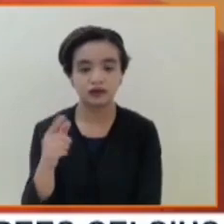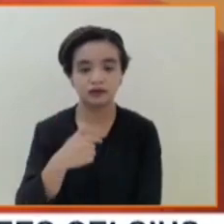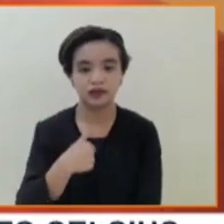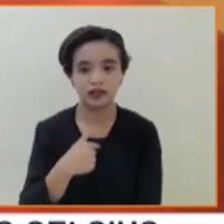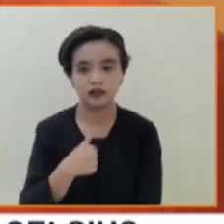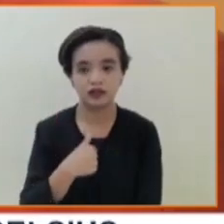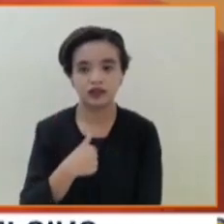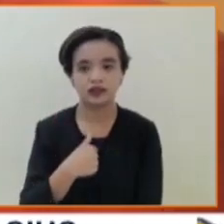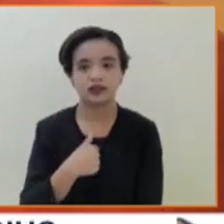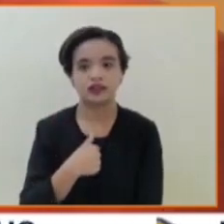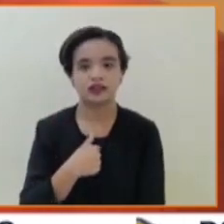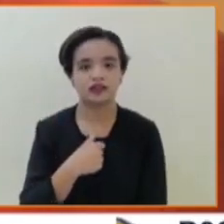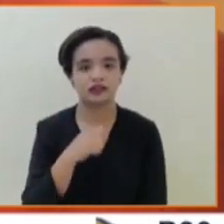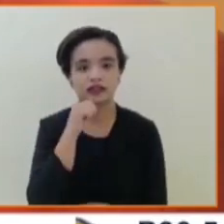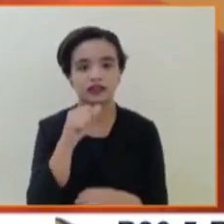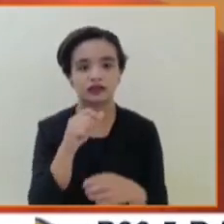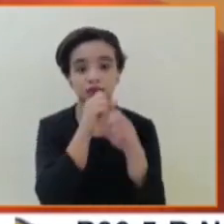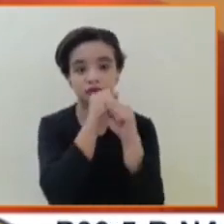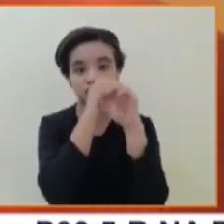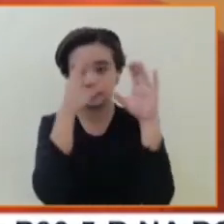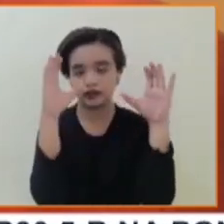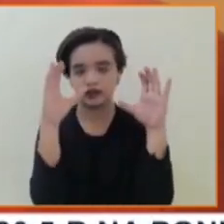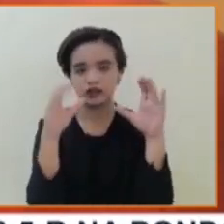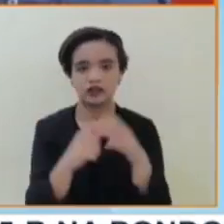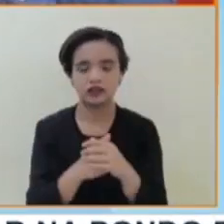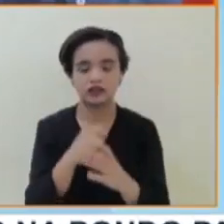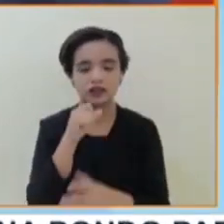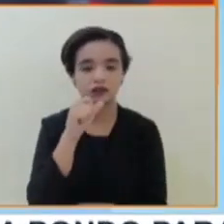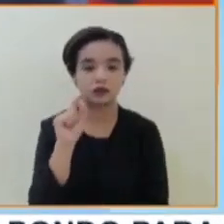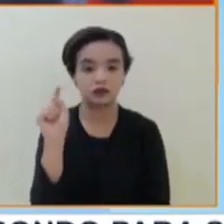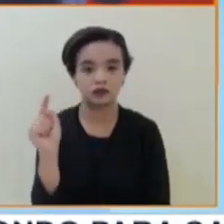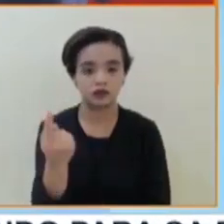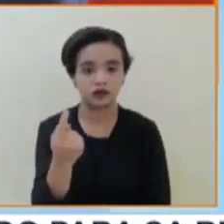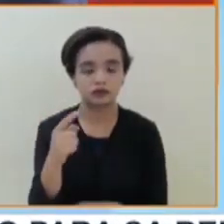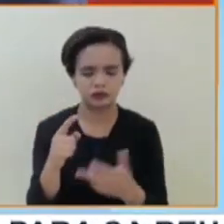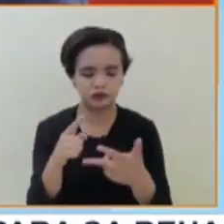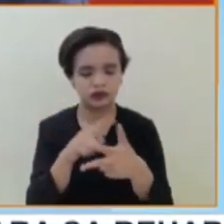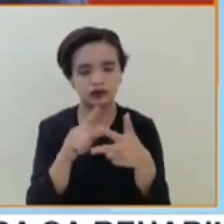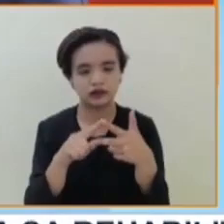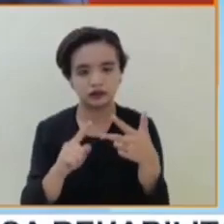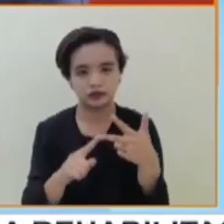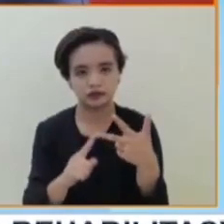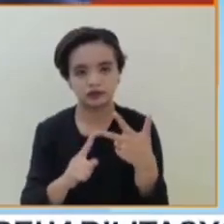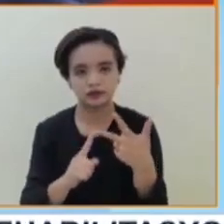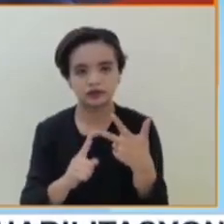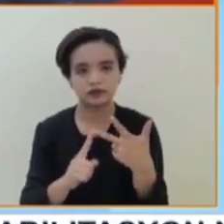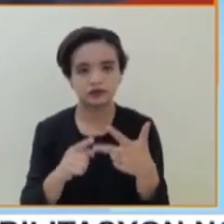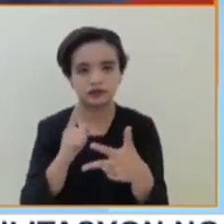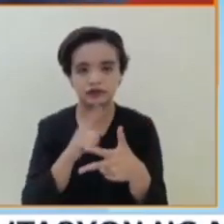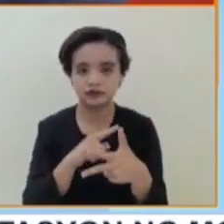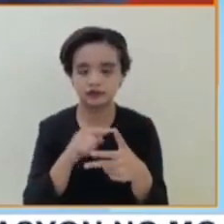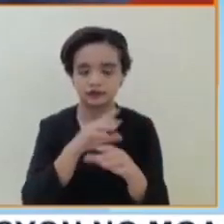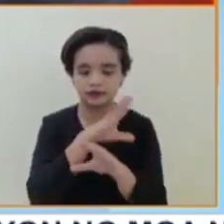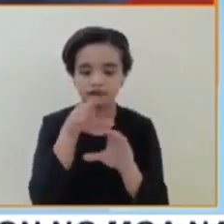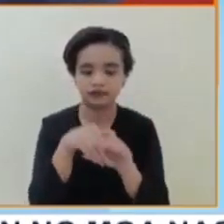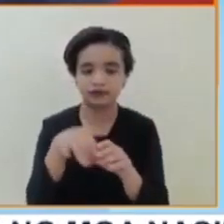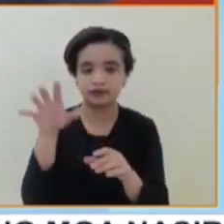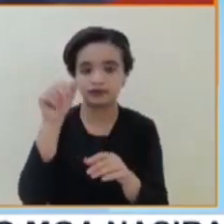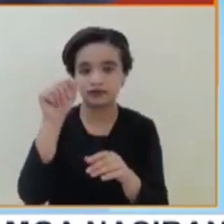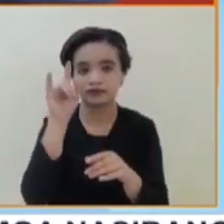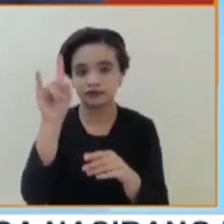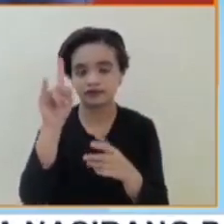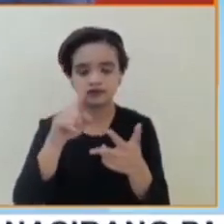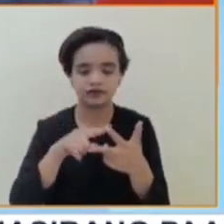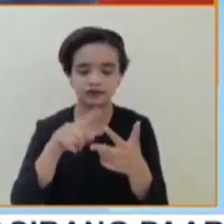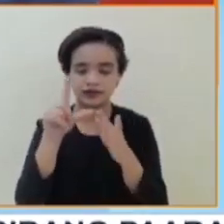na pangarap is yung bukod sa tatlo yan eh, maging ma-involve ka sa media, maging abogado or maging